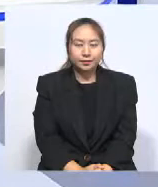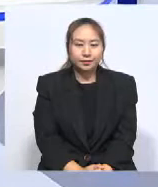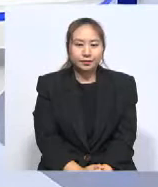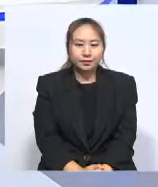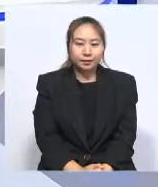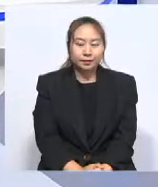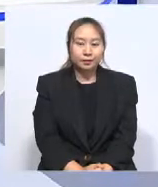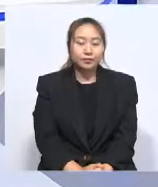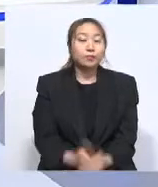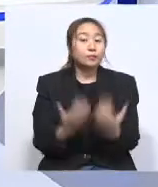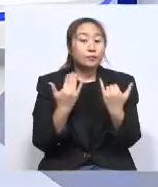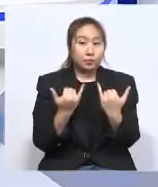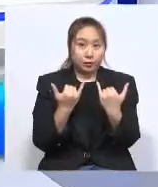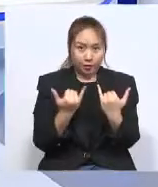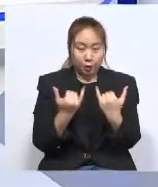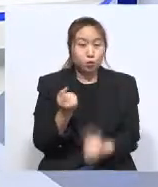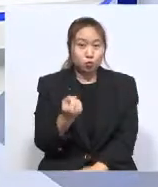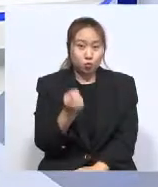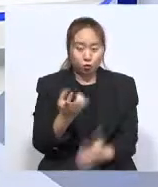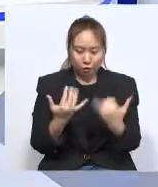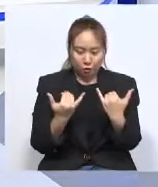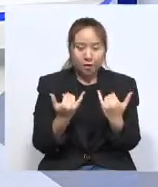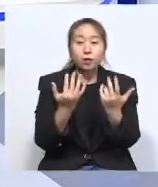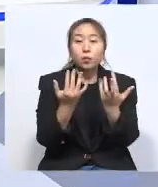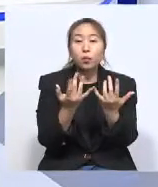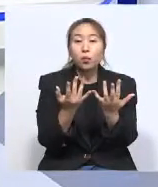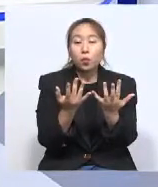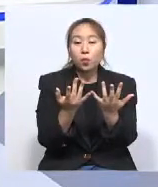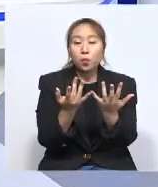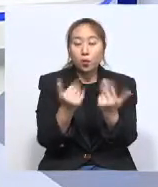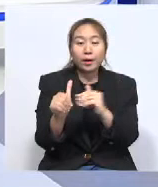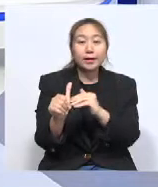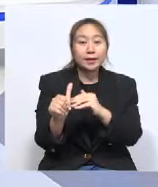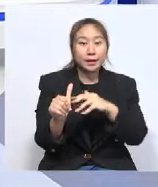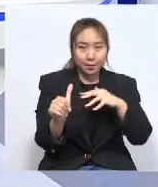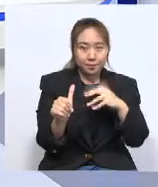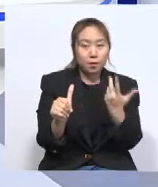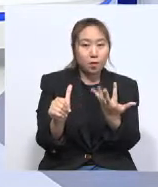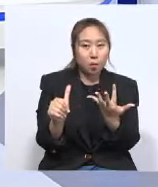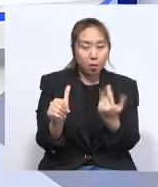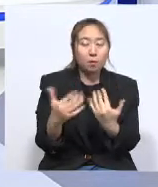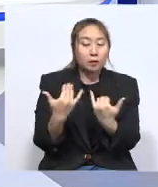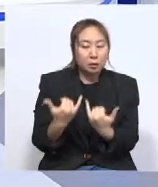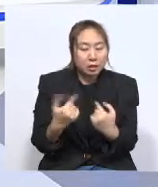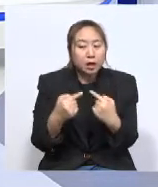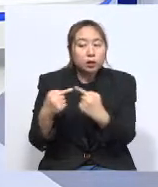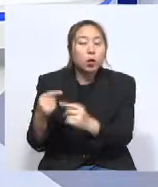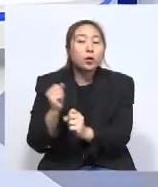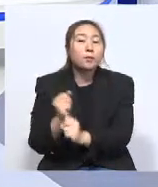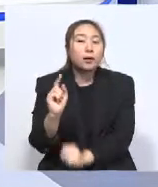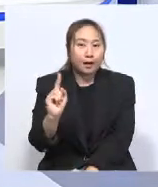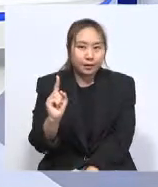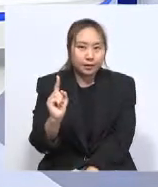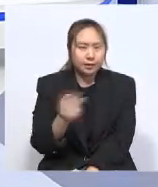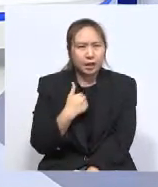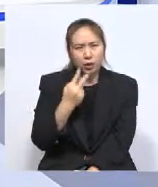ค่ะนั่นก็เป็น สถานการณ์ล่าสุดที่เกิดขึ้นนะครับก็ตอนนี้เดี๋ยวรอทางด้านของแกนนำว่าหลังจากนี้ไปเนี่ยจะเคลื่อนไหวยังไงต่อไปนะ